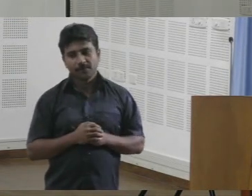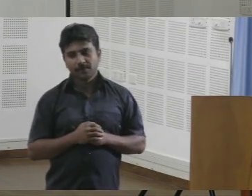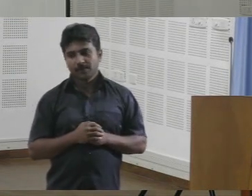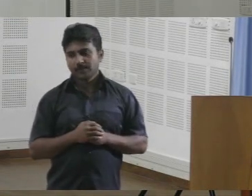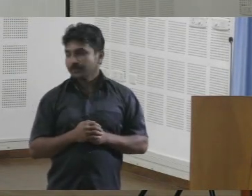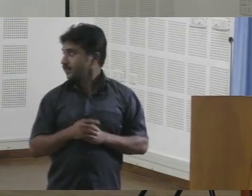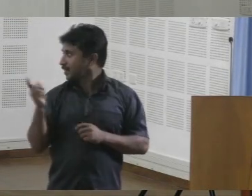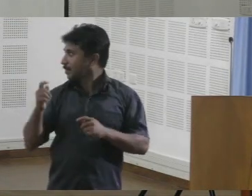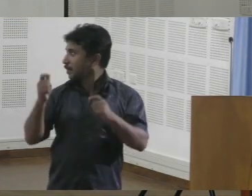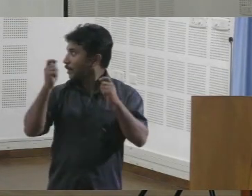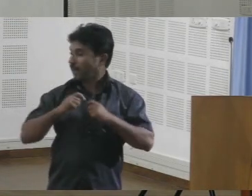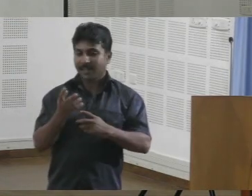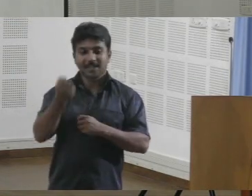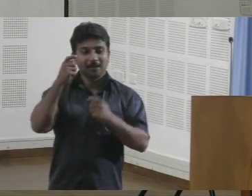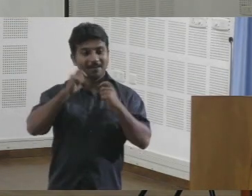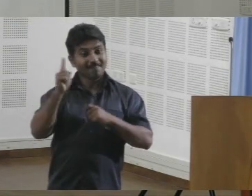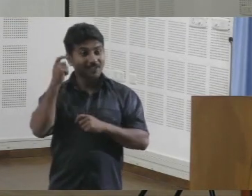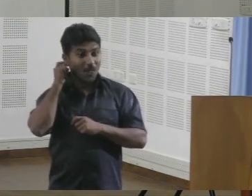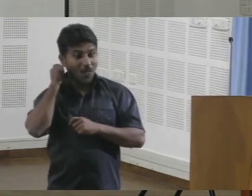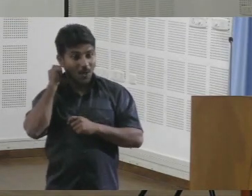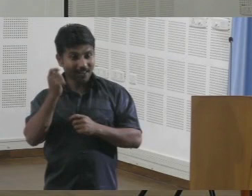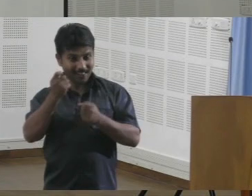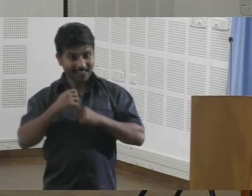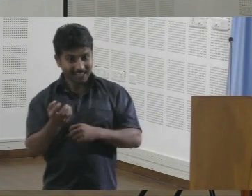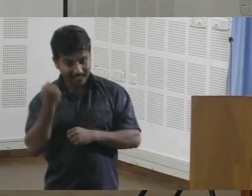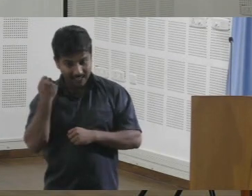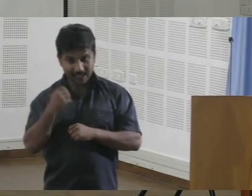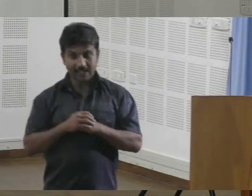ഇതവന് മെഡൽ ഒക്കെ കിട്ടിയത്, ഫസ്റ്റ് ഗോൾഡ് മെഡൽ കിട്ടി. പിന്നെ